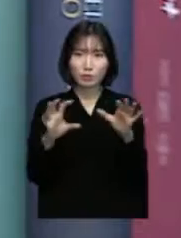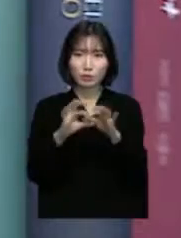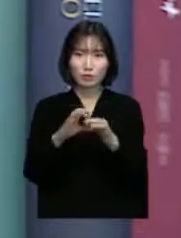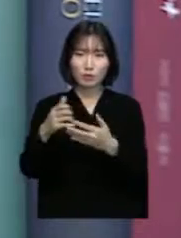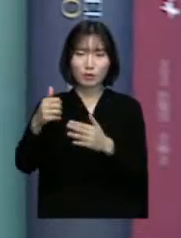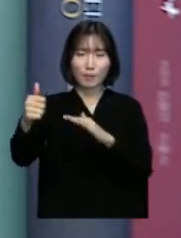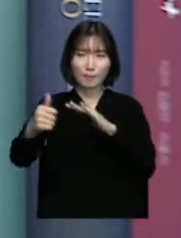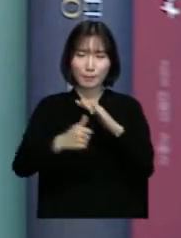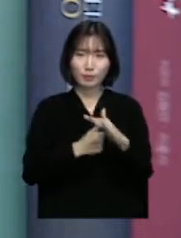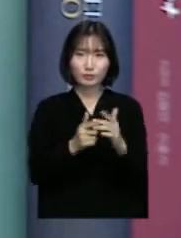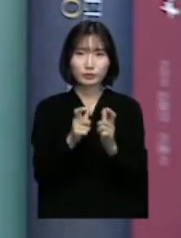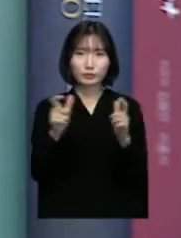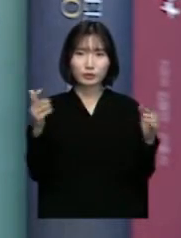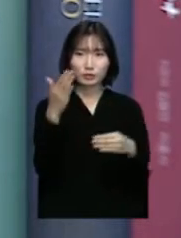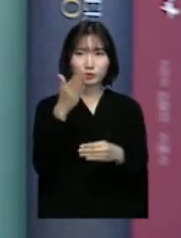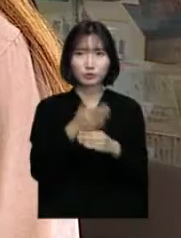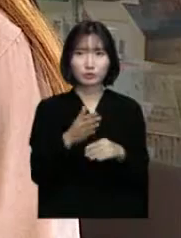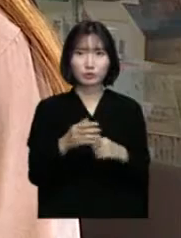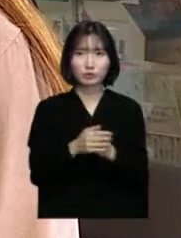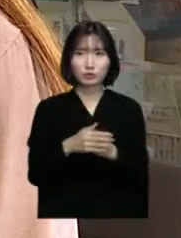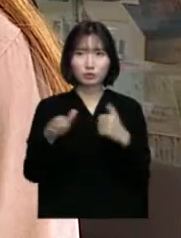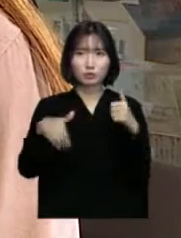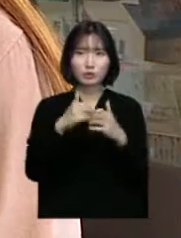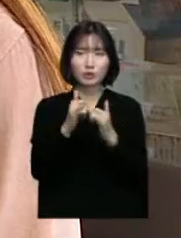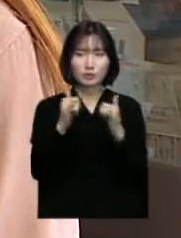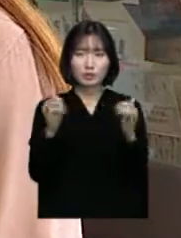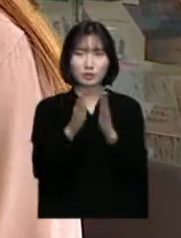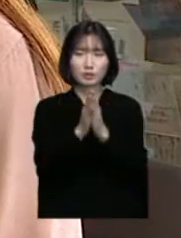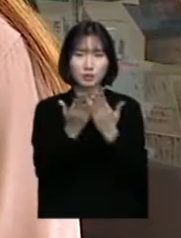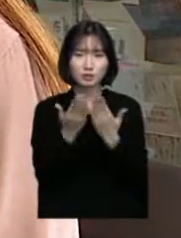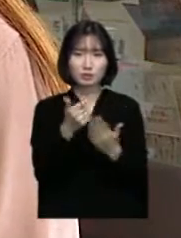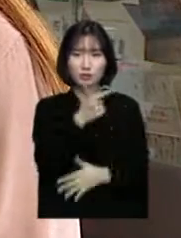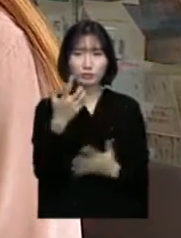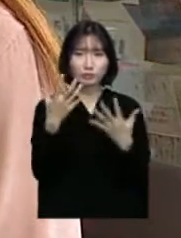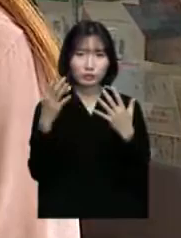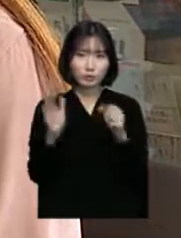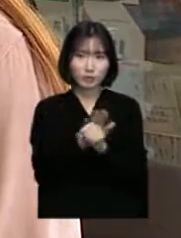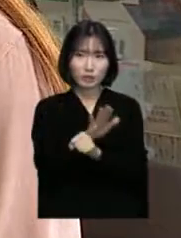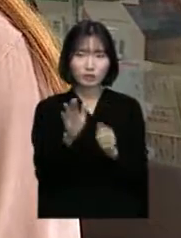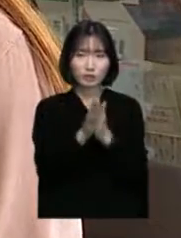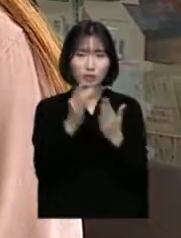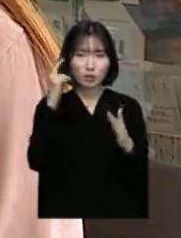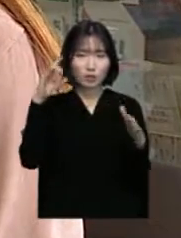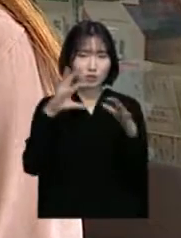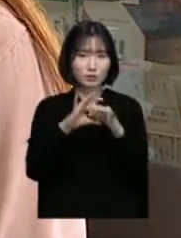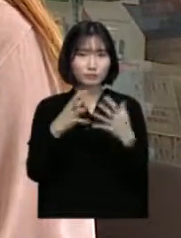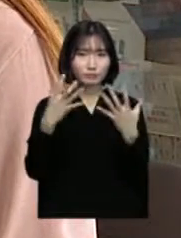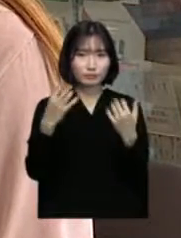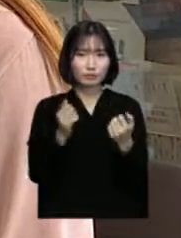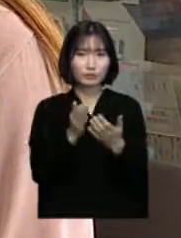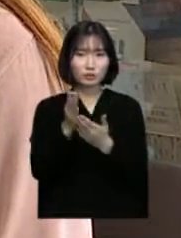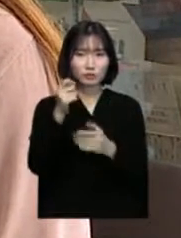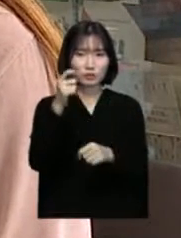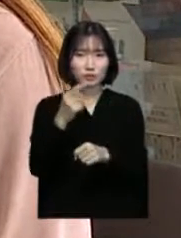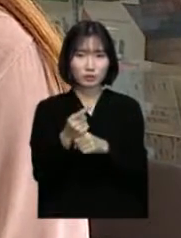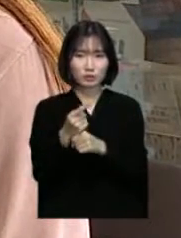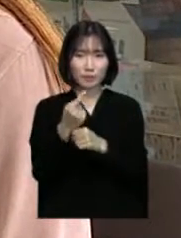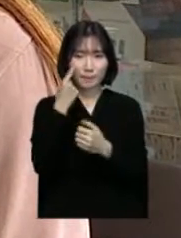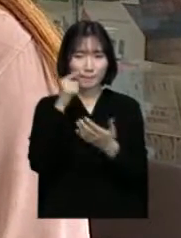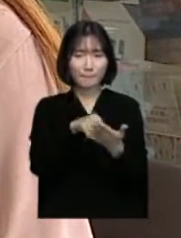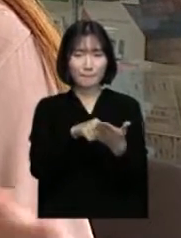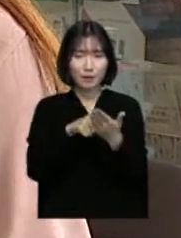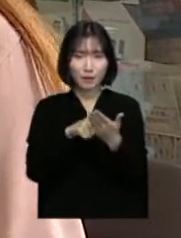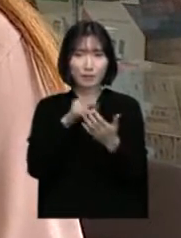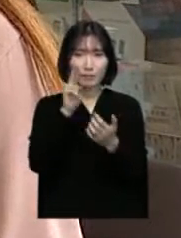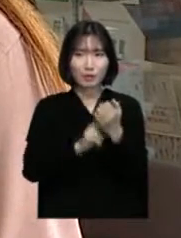있습니다 예 주인 분들이 책을 굉장히 사랑하고 책에 관심이 많고 이렇게 전문성을 띈 책 만 팔다